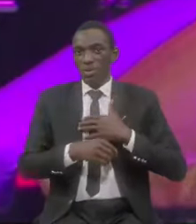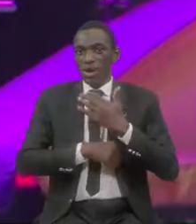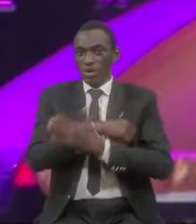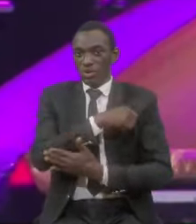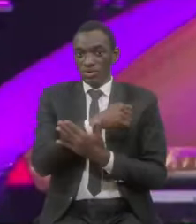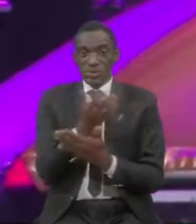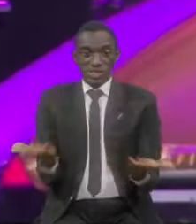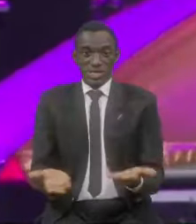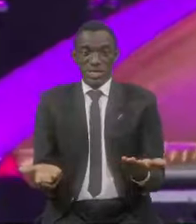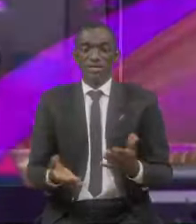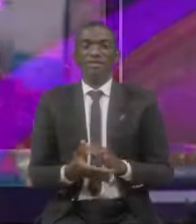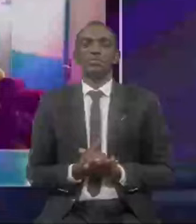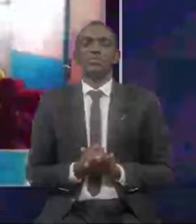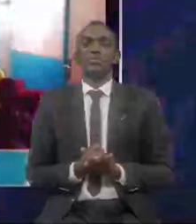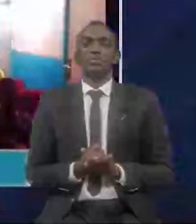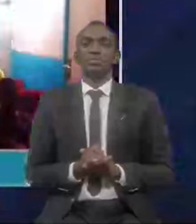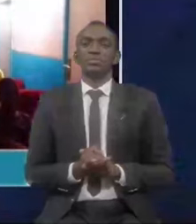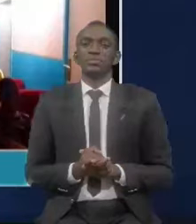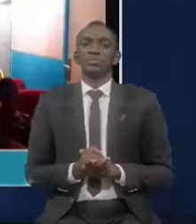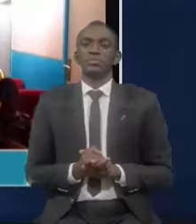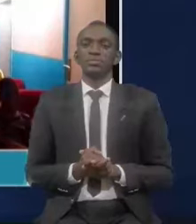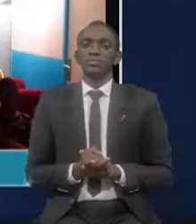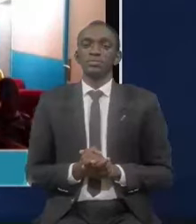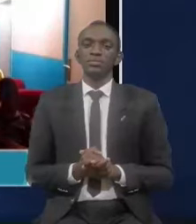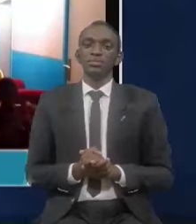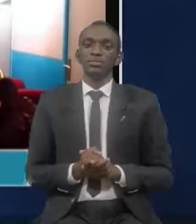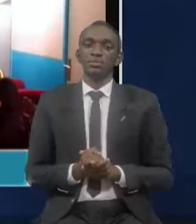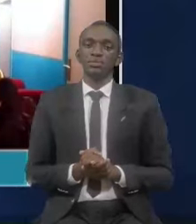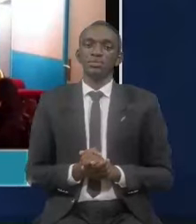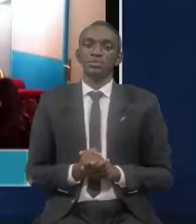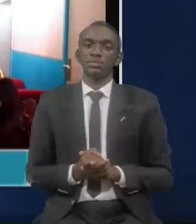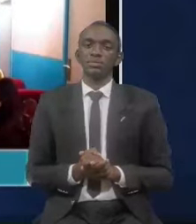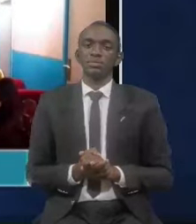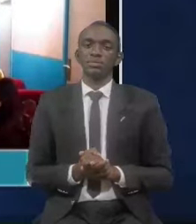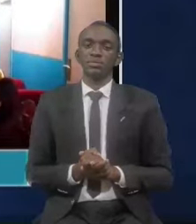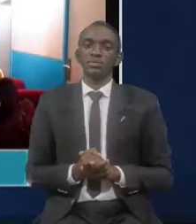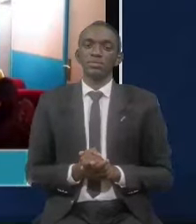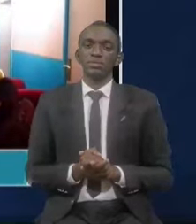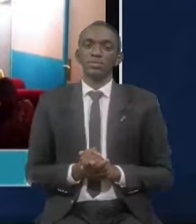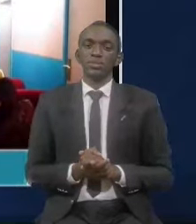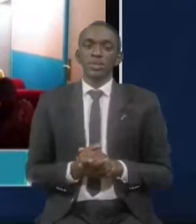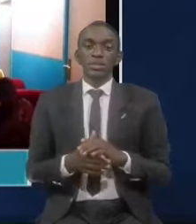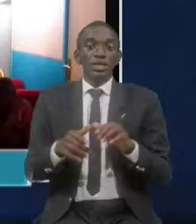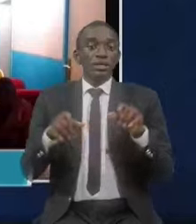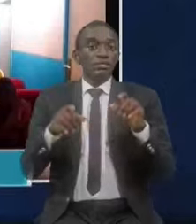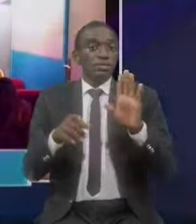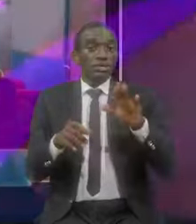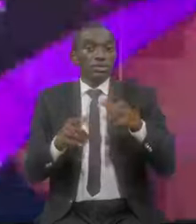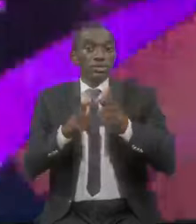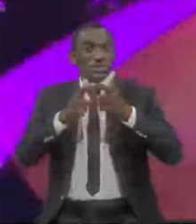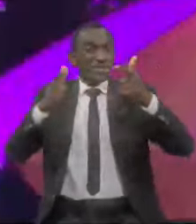nous lisons dans notre nation ici, les grands hommes